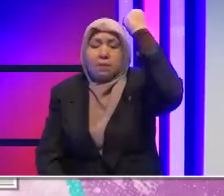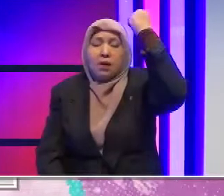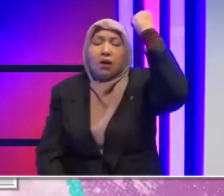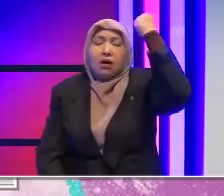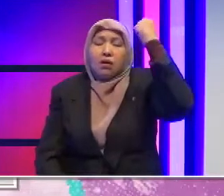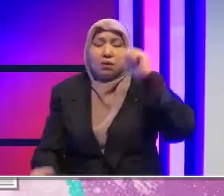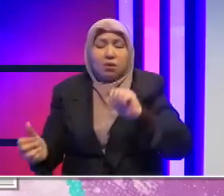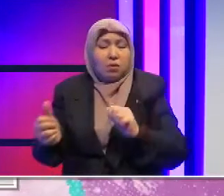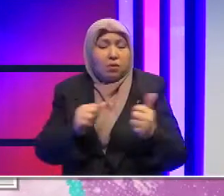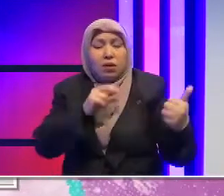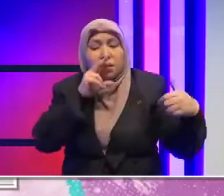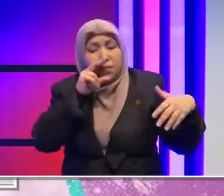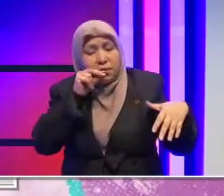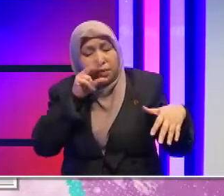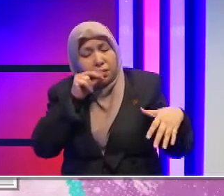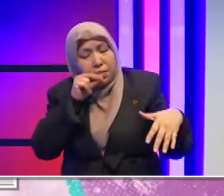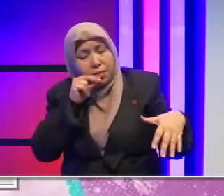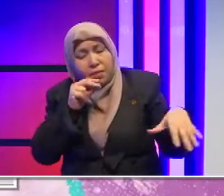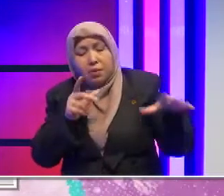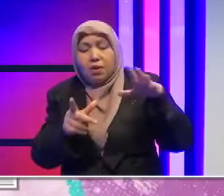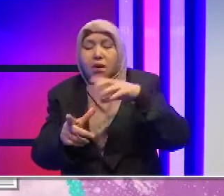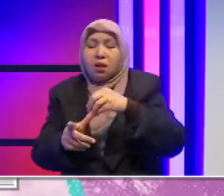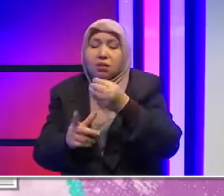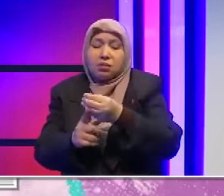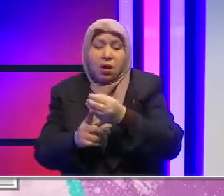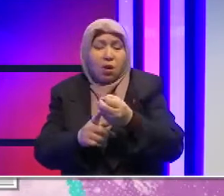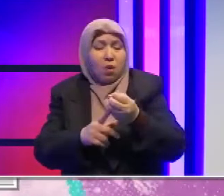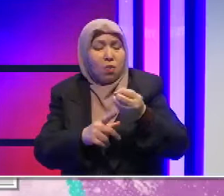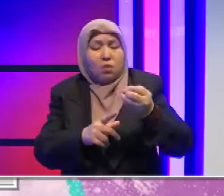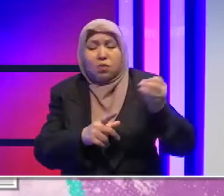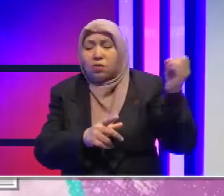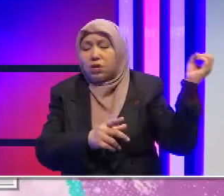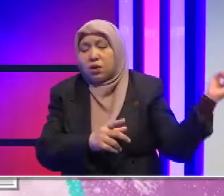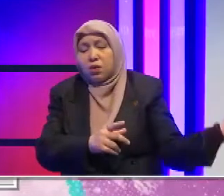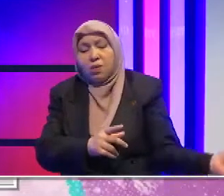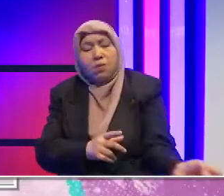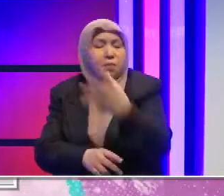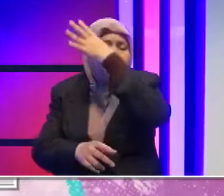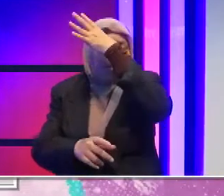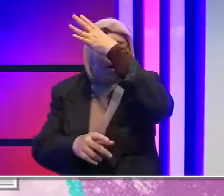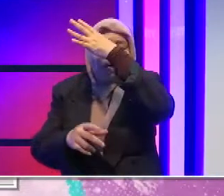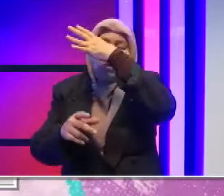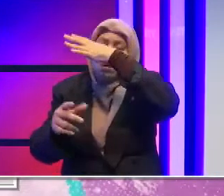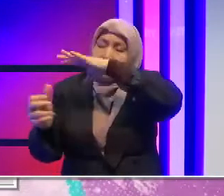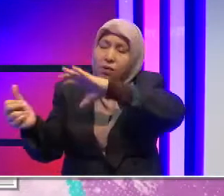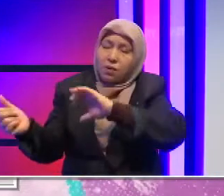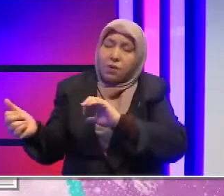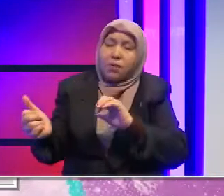فتخطفه الطير أو تهوي به